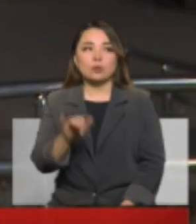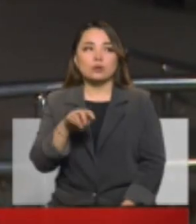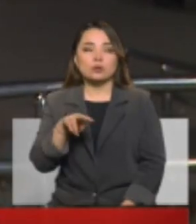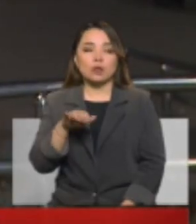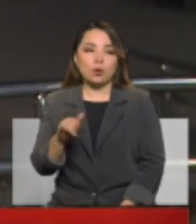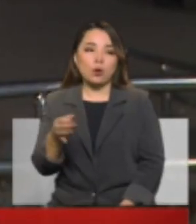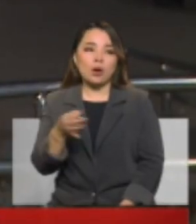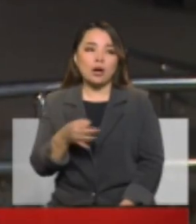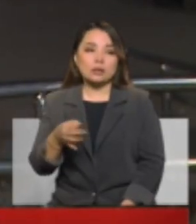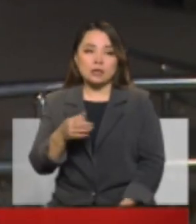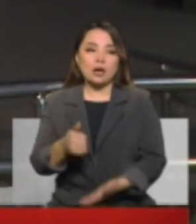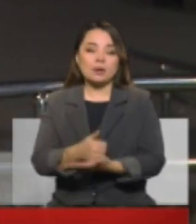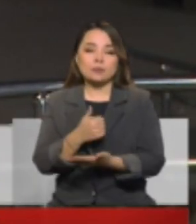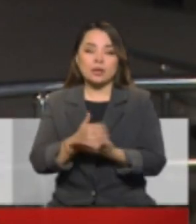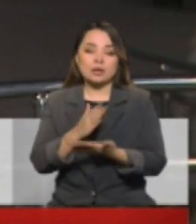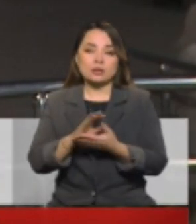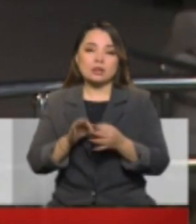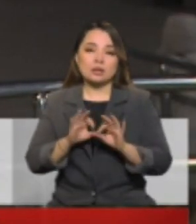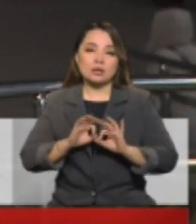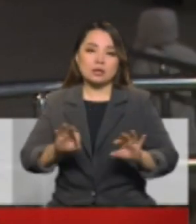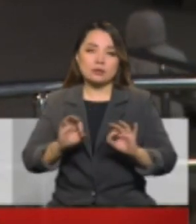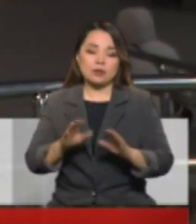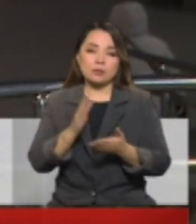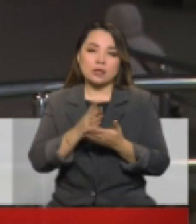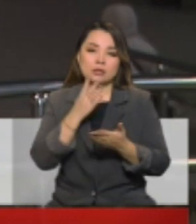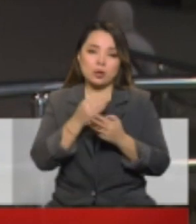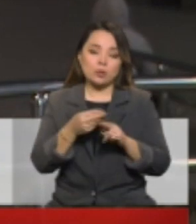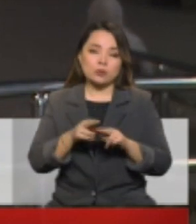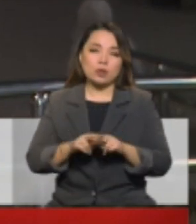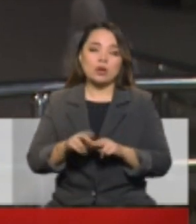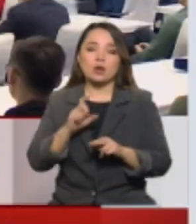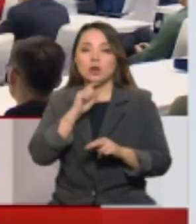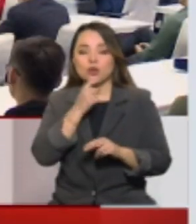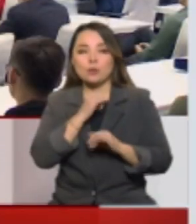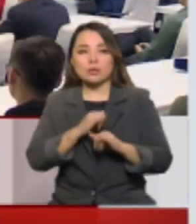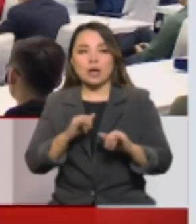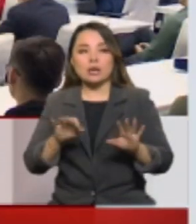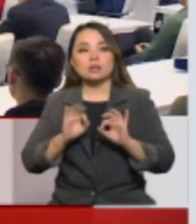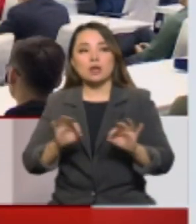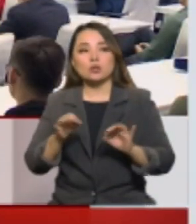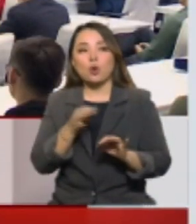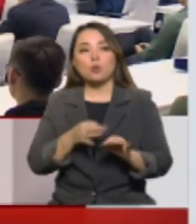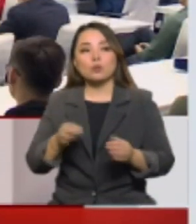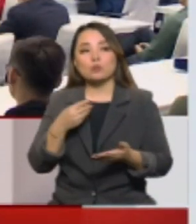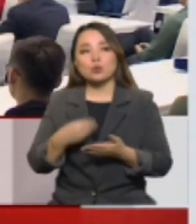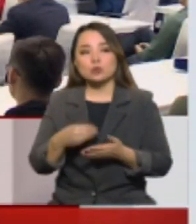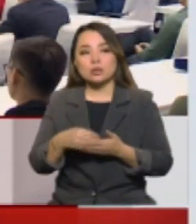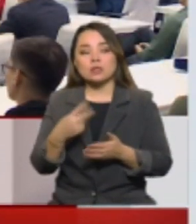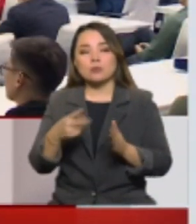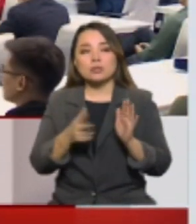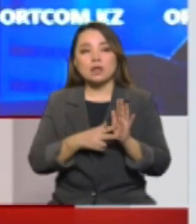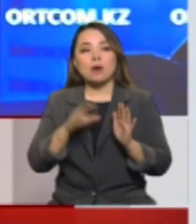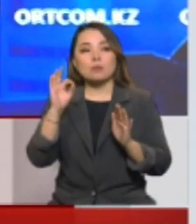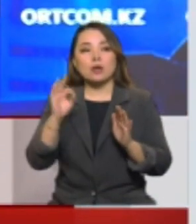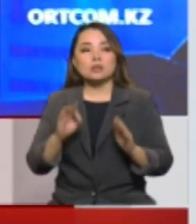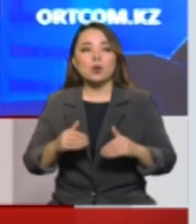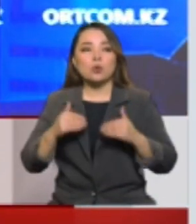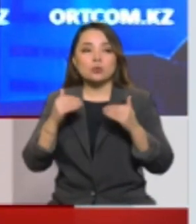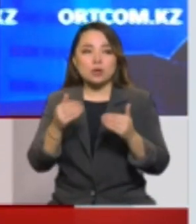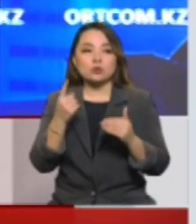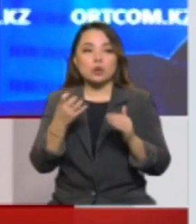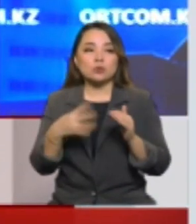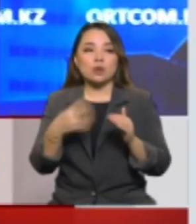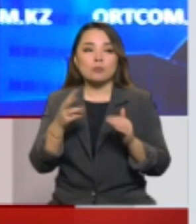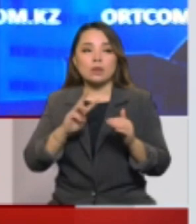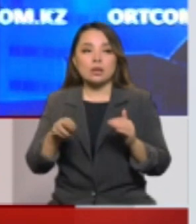Ұлытаудың әкімі әңгіменің әлқиссасын өңірдің әлеуметтік экономикалық дамуынан бастады. Облыстық бюджет 28%-ға өсіп 144